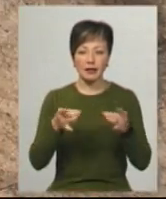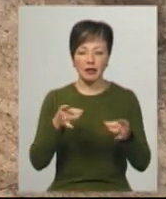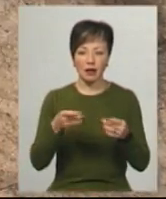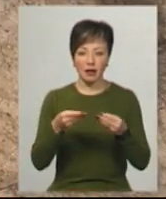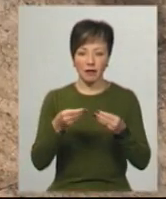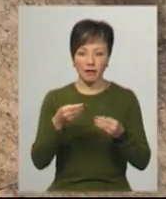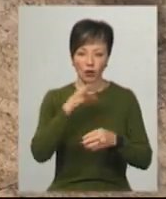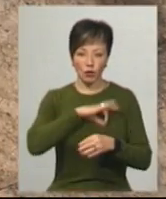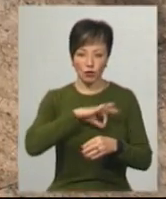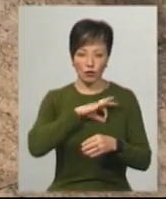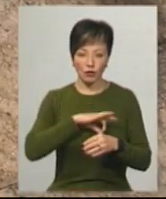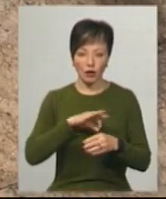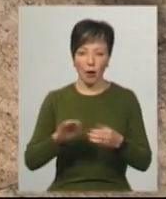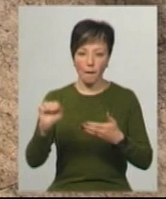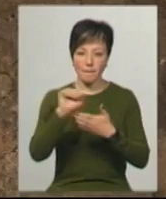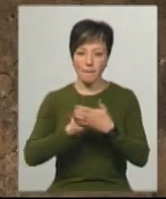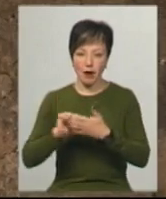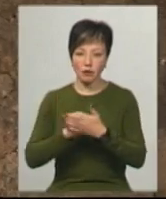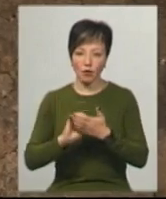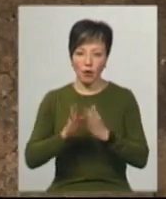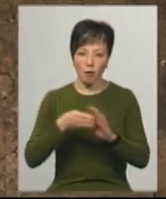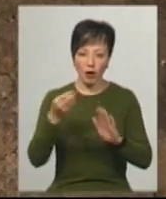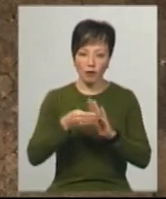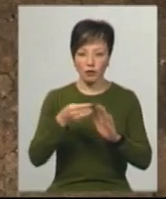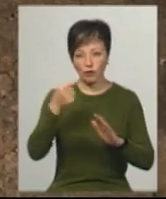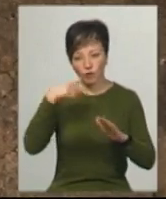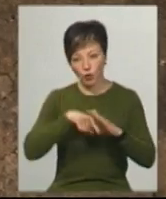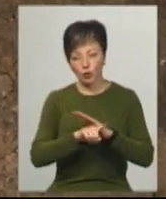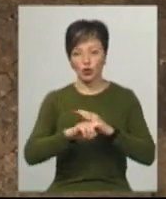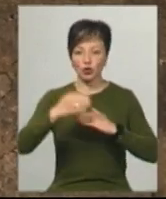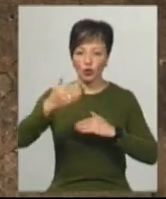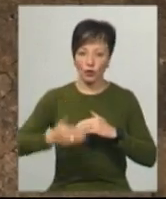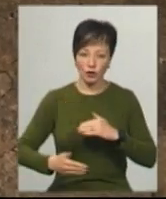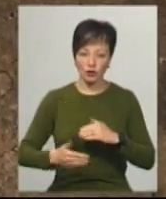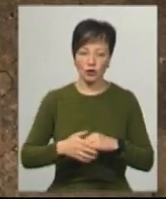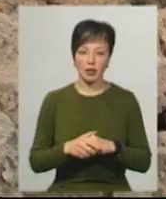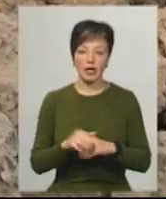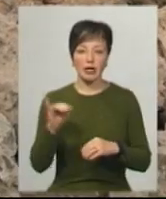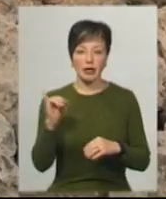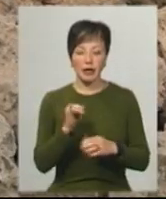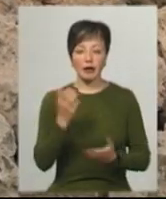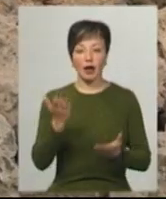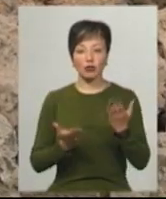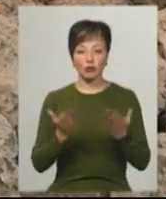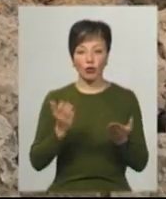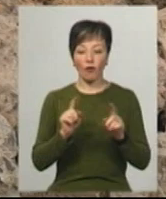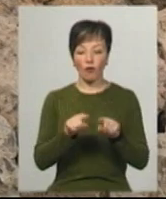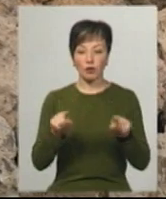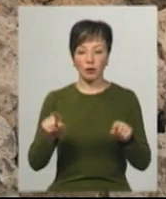лес для обмазування зовнішніх, внутрішніх поверхень. І відповідно, якщо вони